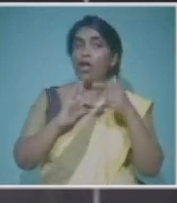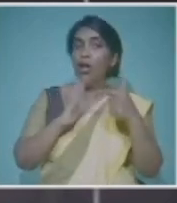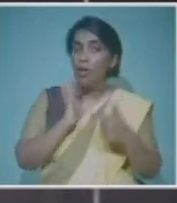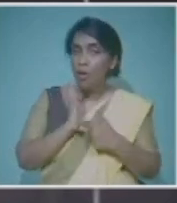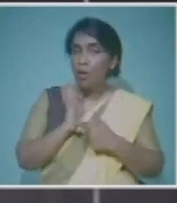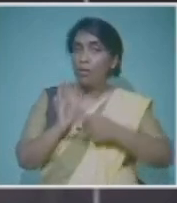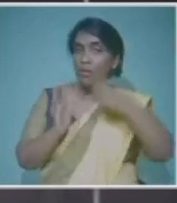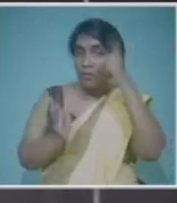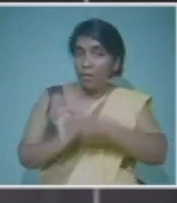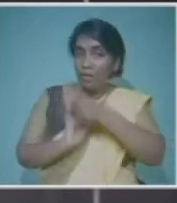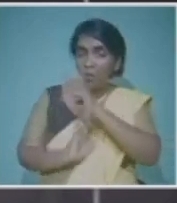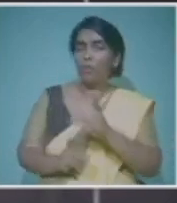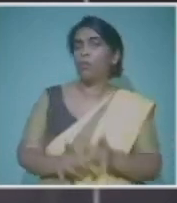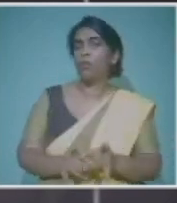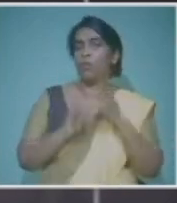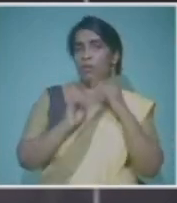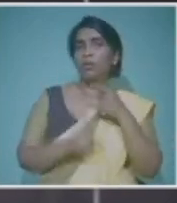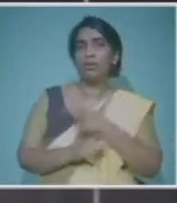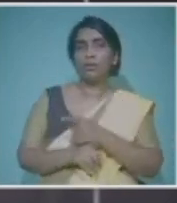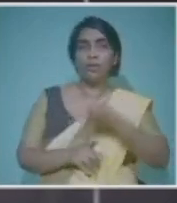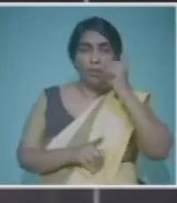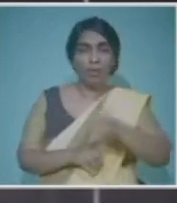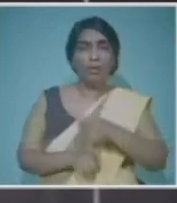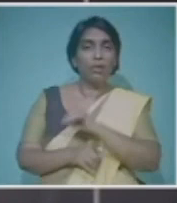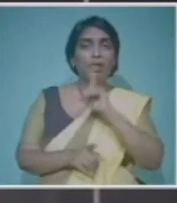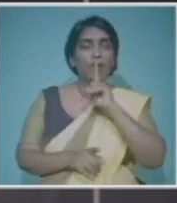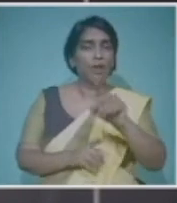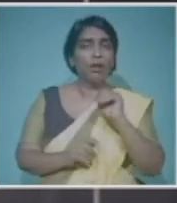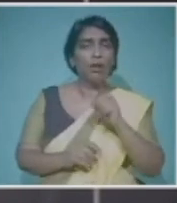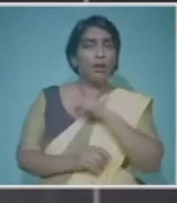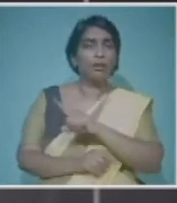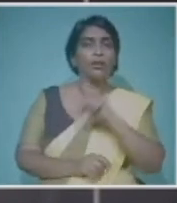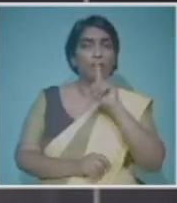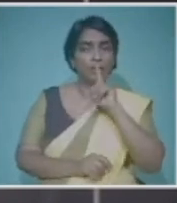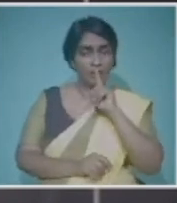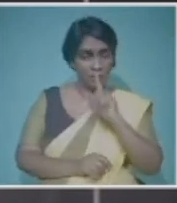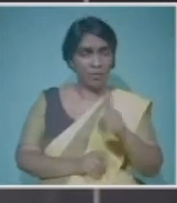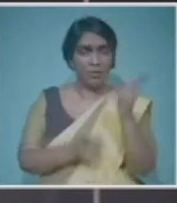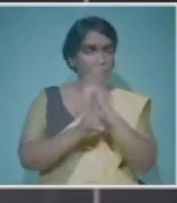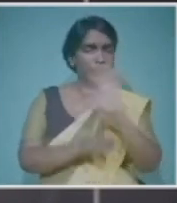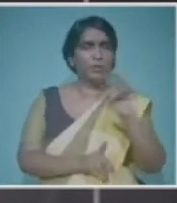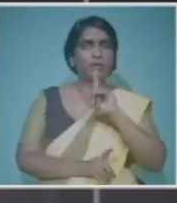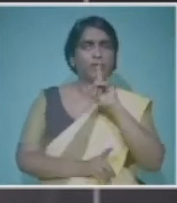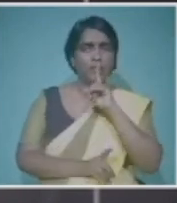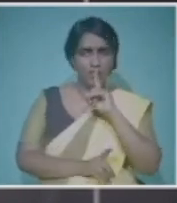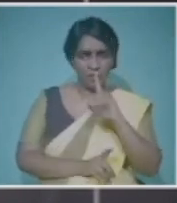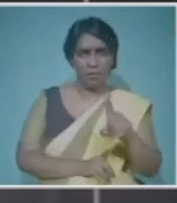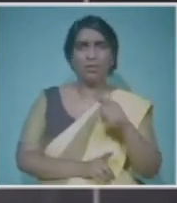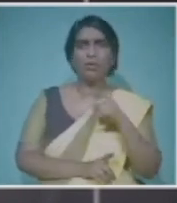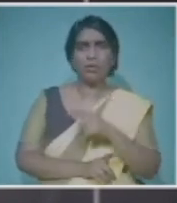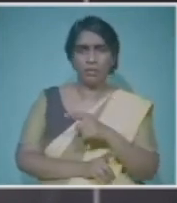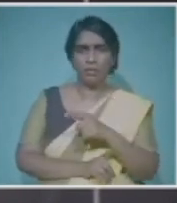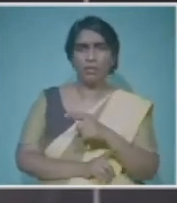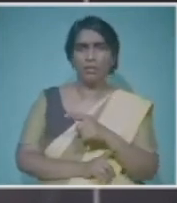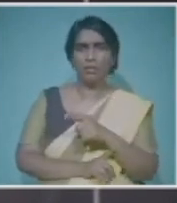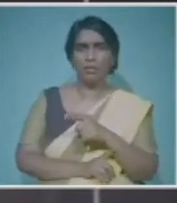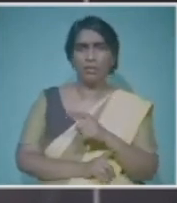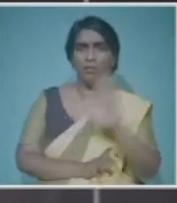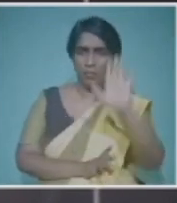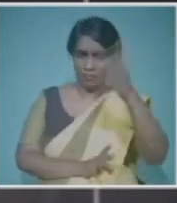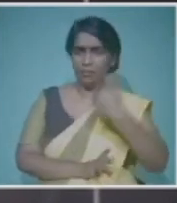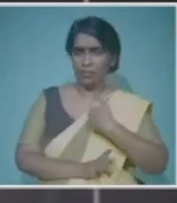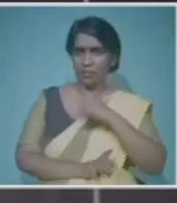විගණකාධිපතිවරයාගේ නිර්දේශ වලට අනුව. ඔහුගේ නිර්දේශය මොකද්ද? ඔහුගේ නිර්දේශය කෙලින්ම කියන්නේ මේක නෑ නෑ මම කියන්නේ